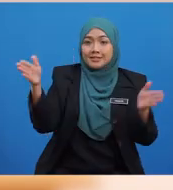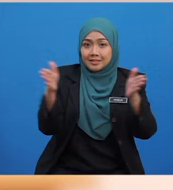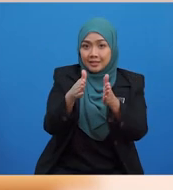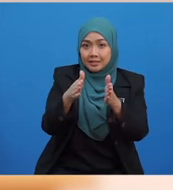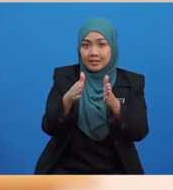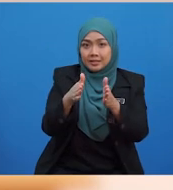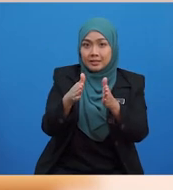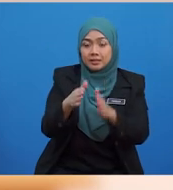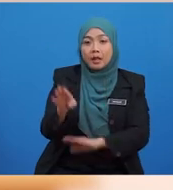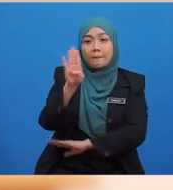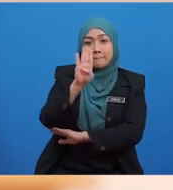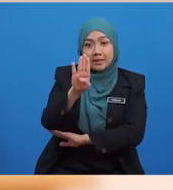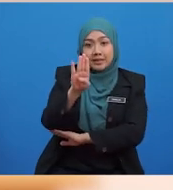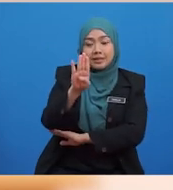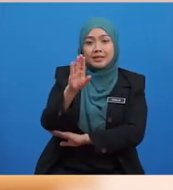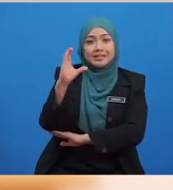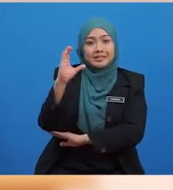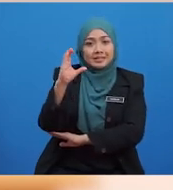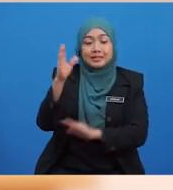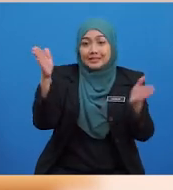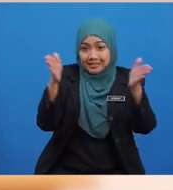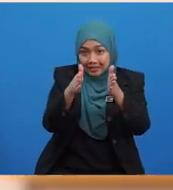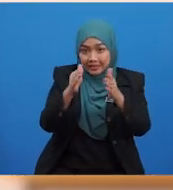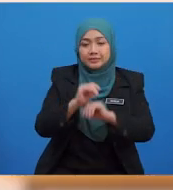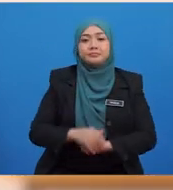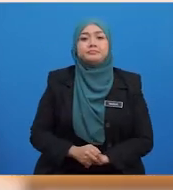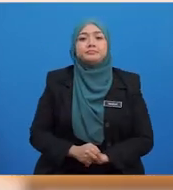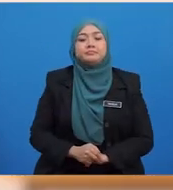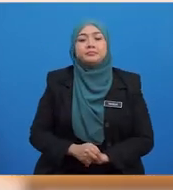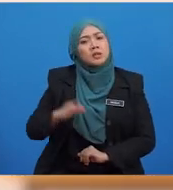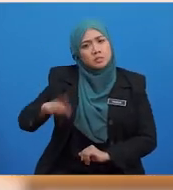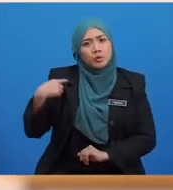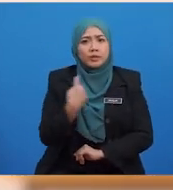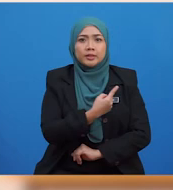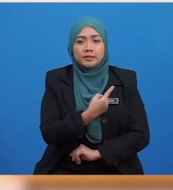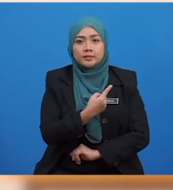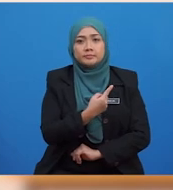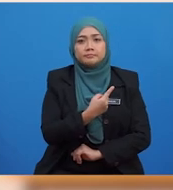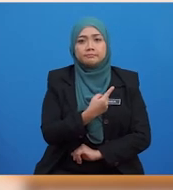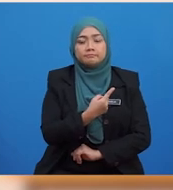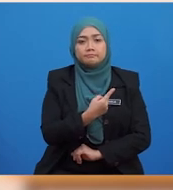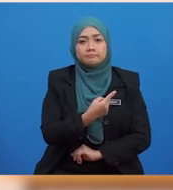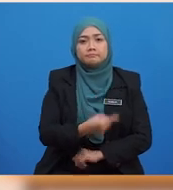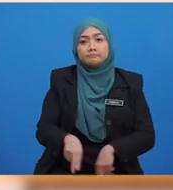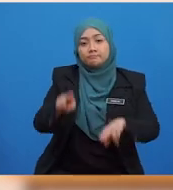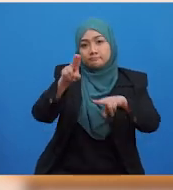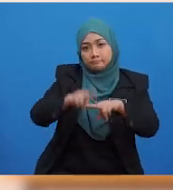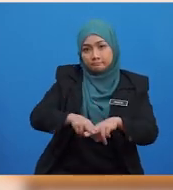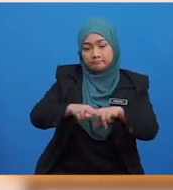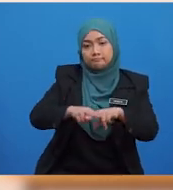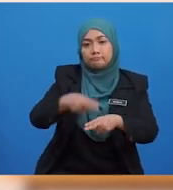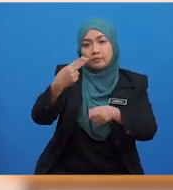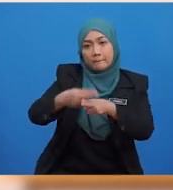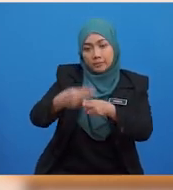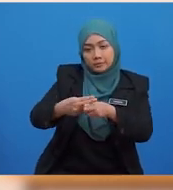b besar ia lebih kecil dan seterusnya sebelum kita mentakrifkan petugas sinus marilah